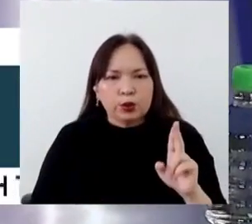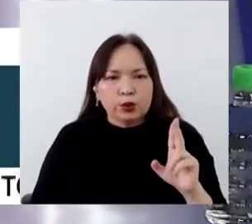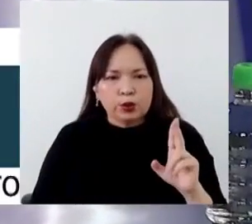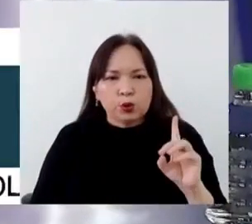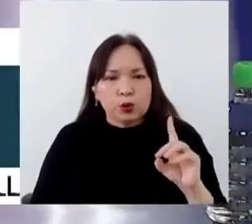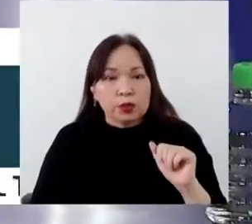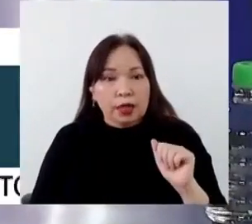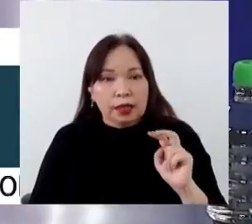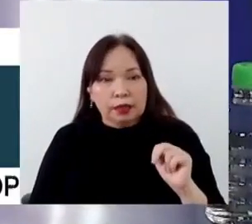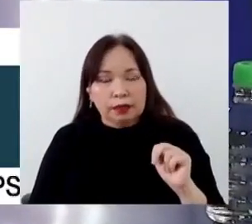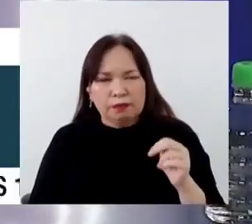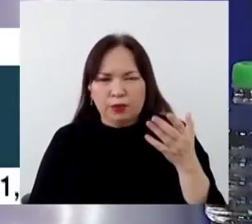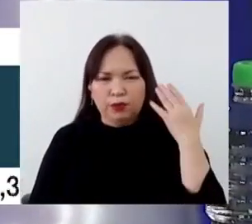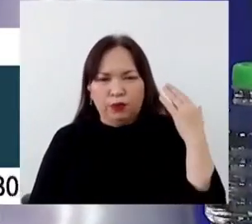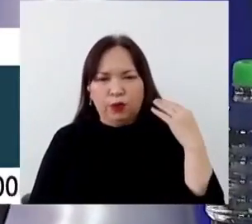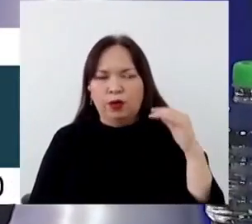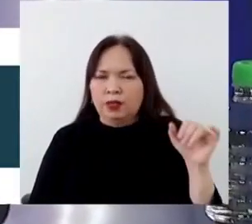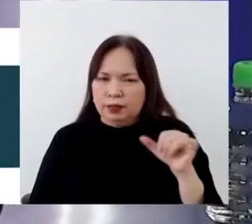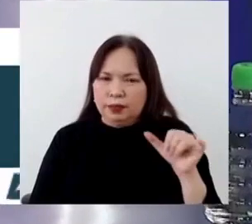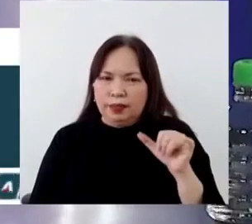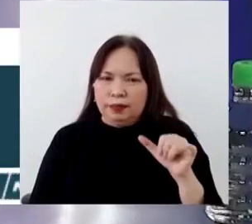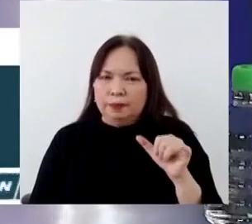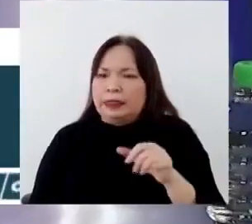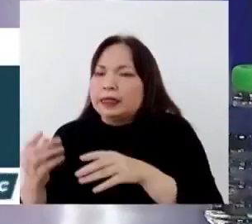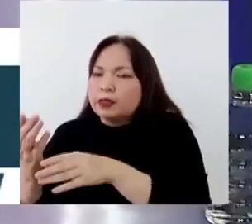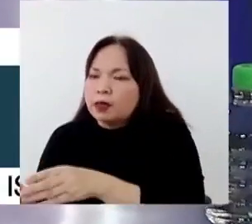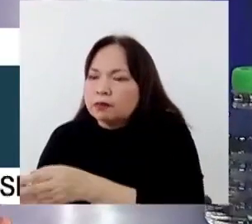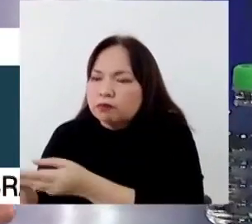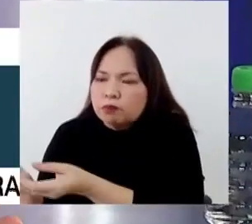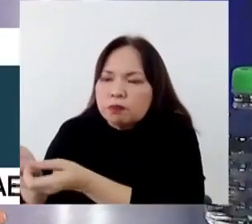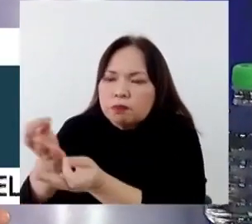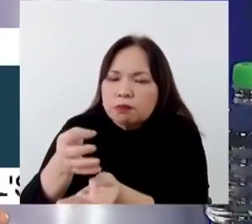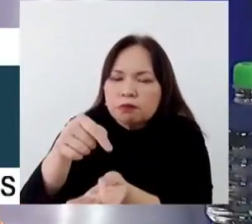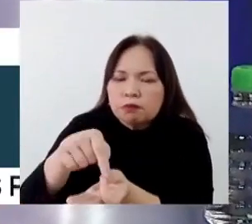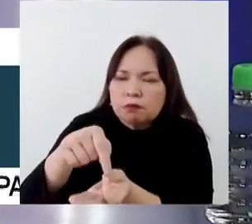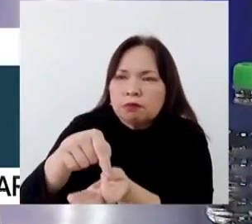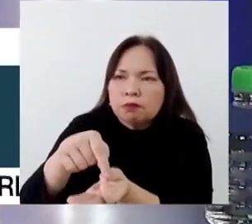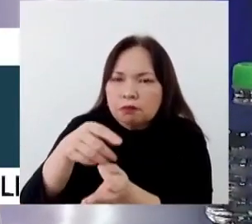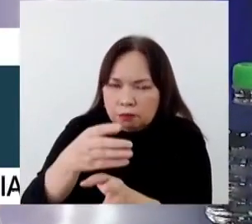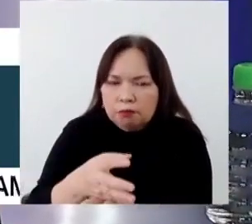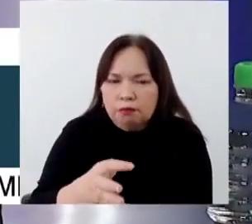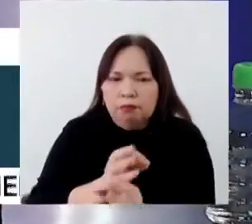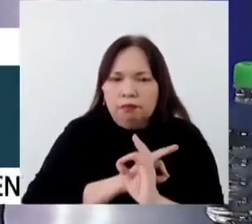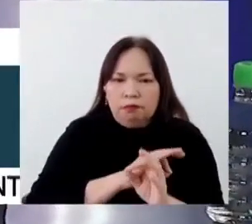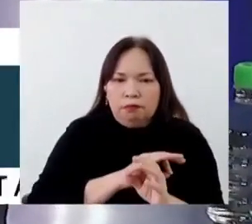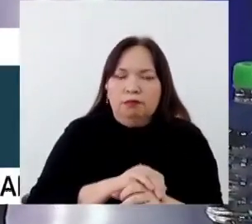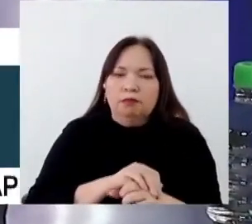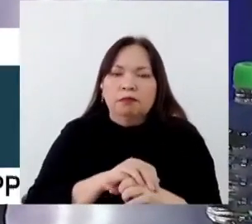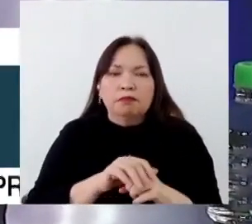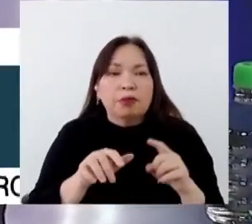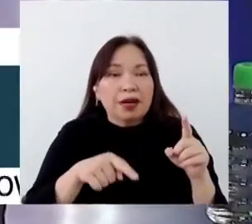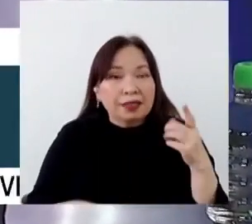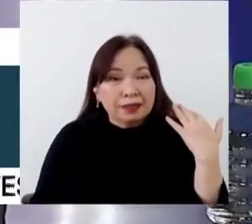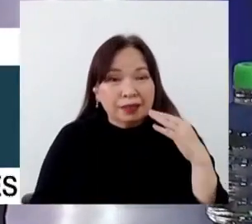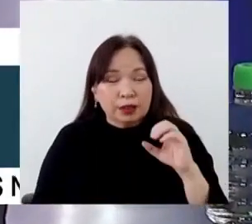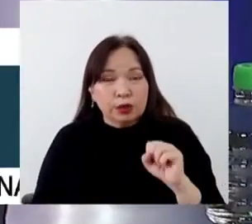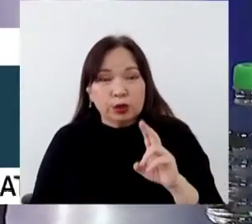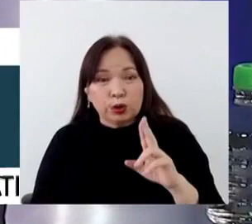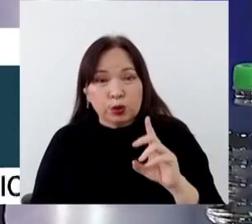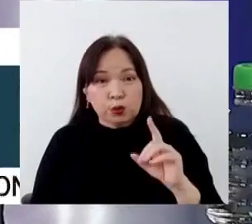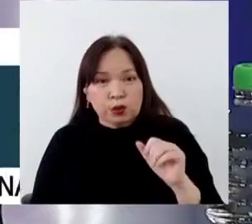Pero dito po, yung galing Khartoum sa Sudan, ilang oras yun, maraming oras para makarating sa border